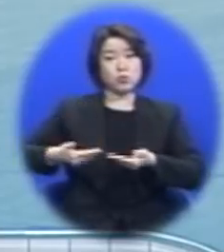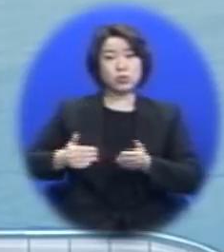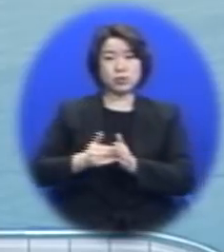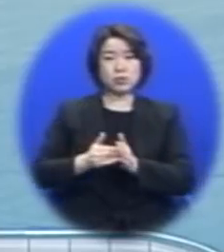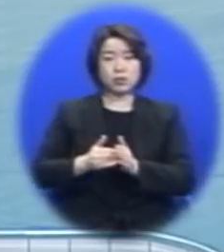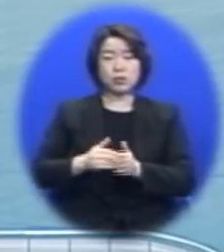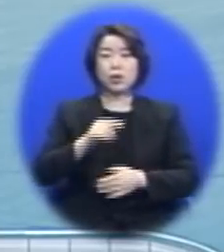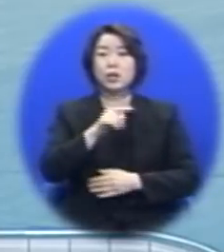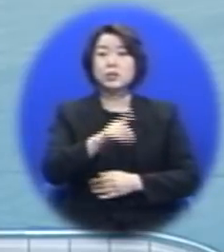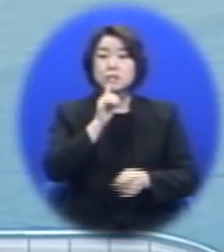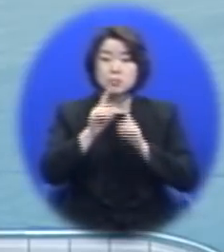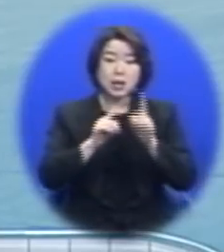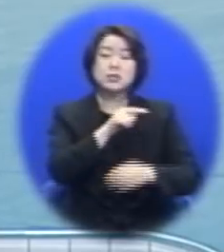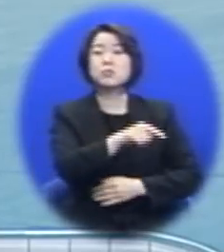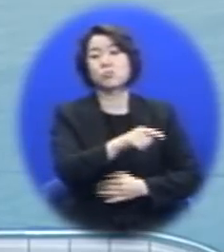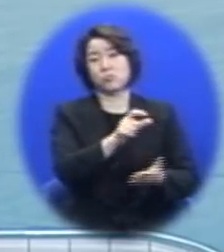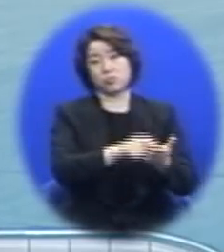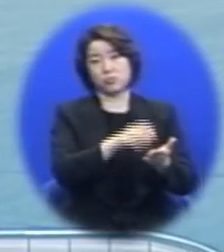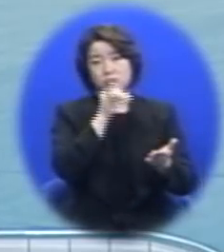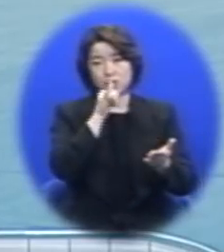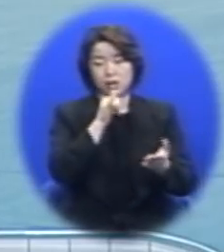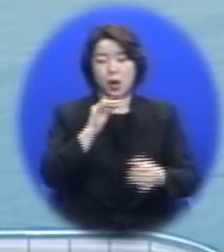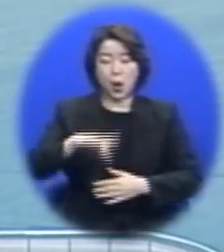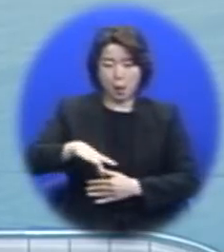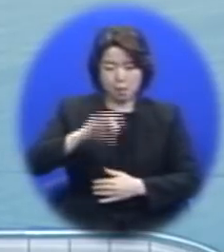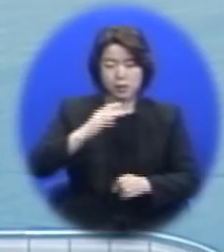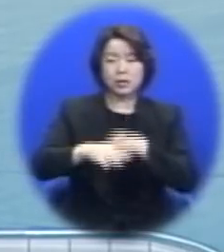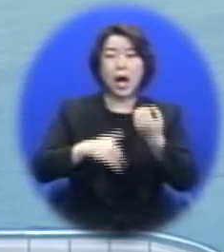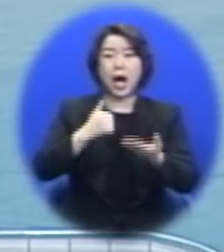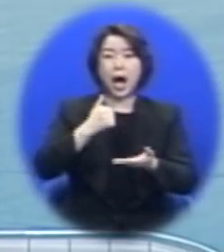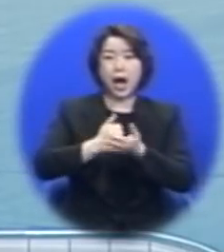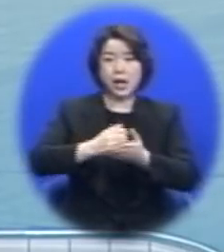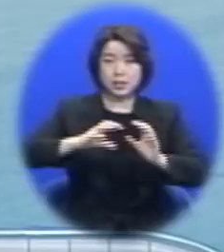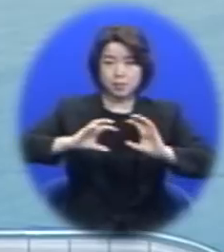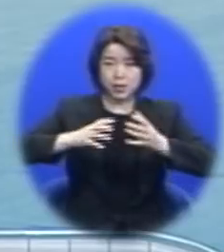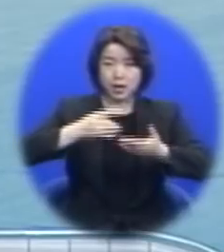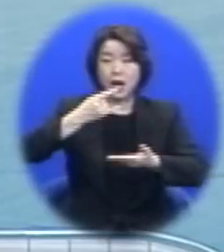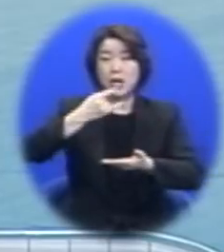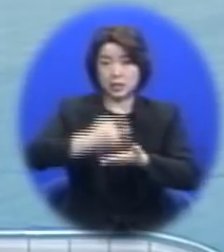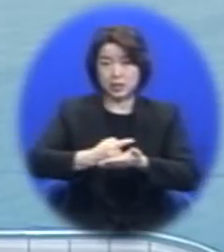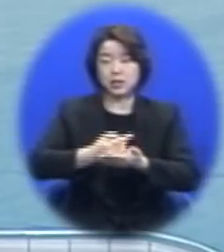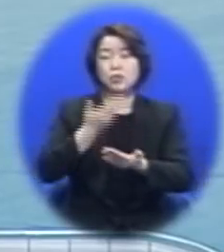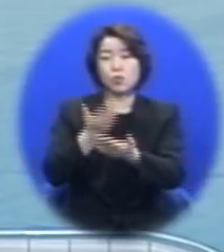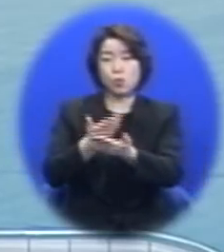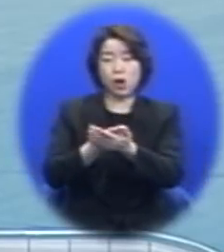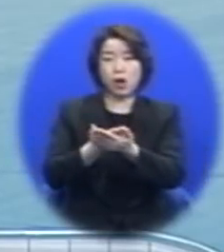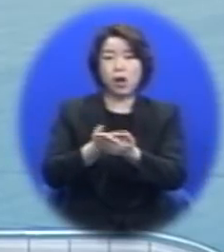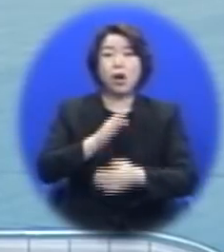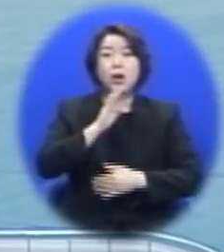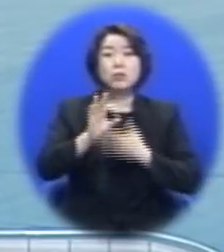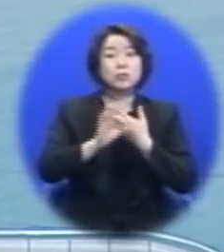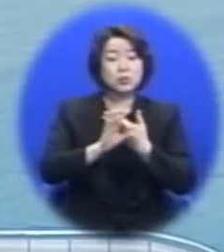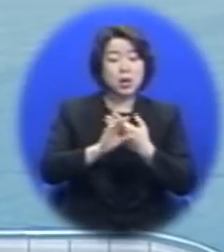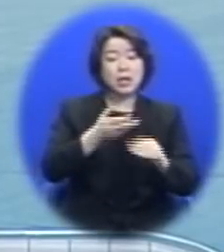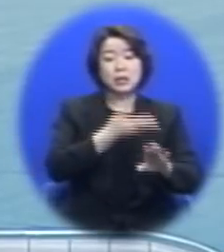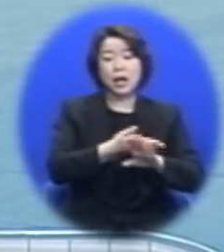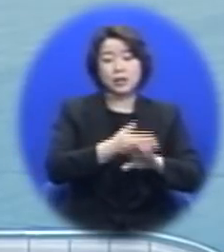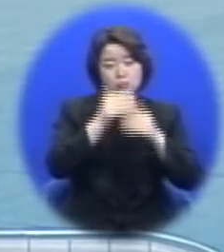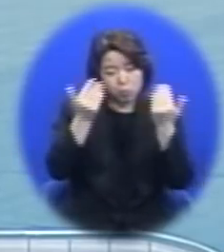그 말씀이 이 말씀입니다. 먼저 하나님의 나라와 의를 구하라. 그리하면 이 모든 것을 너에게